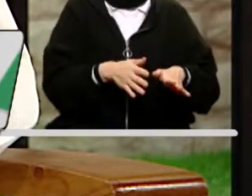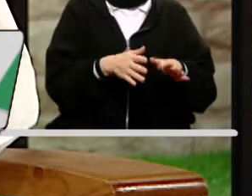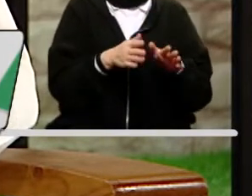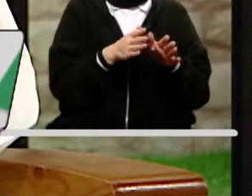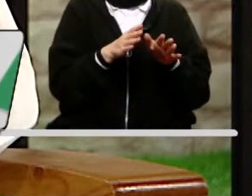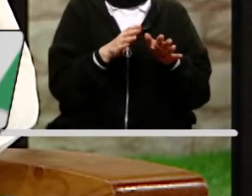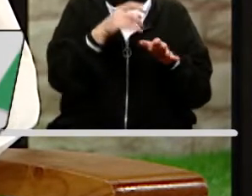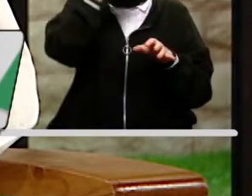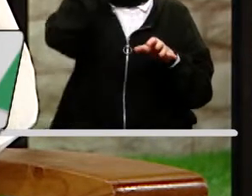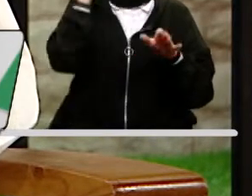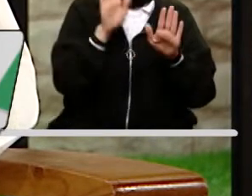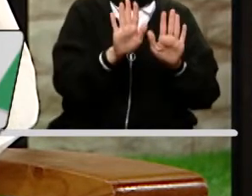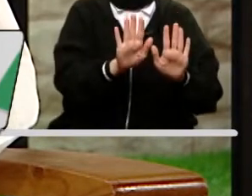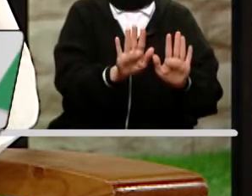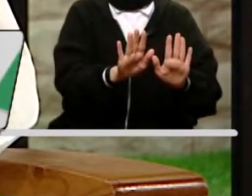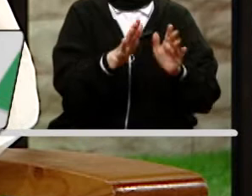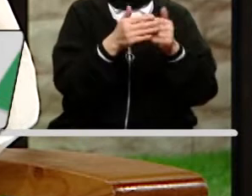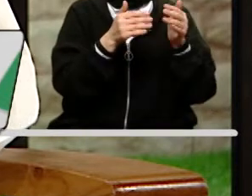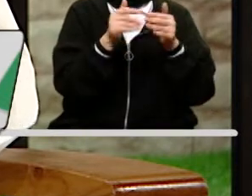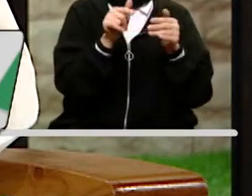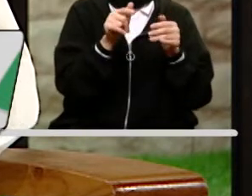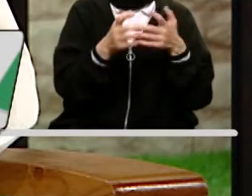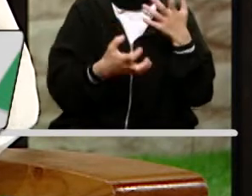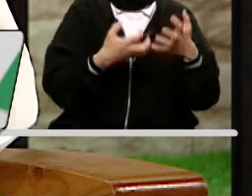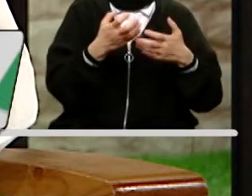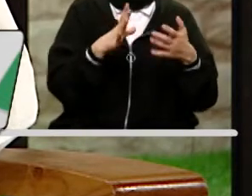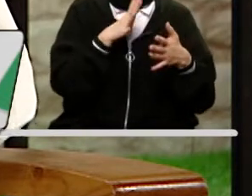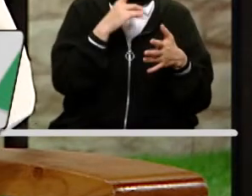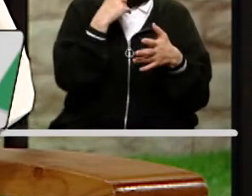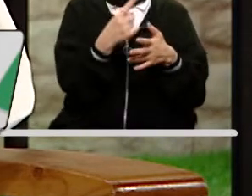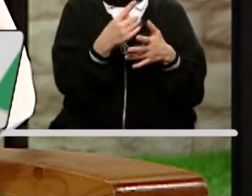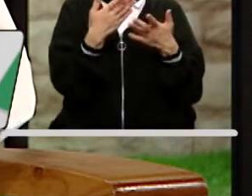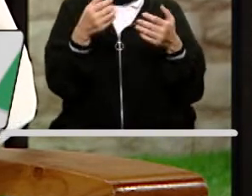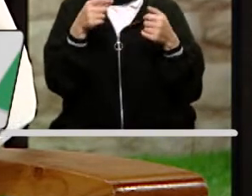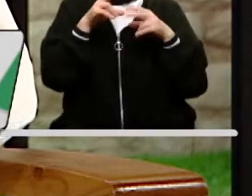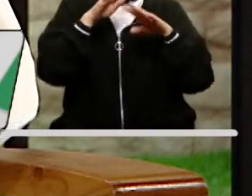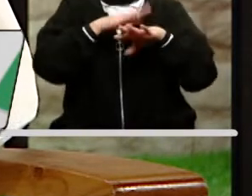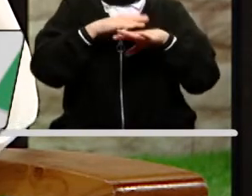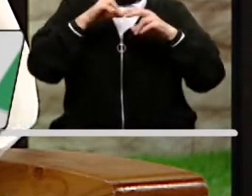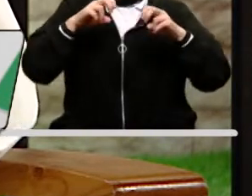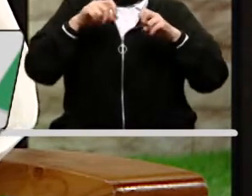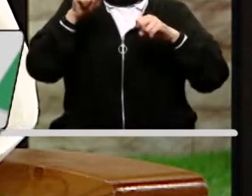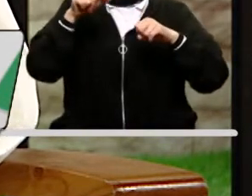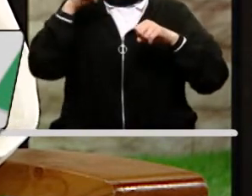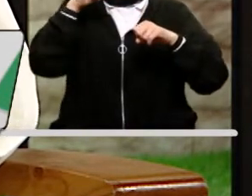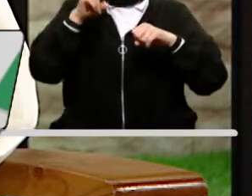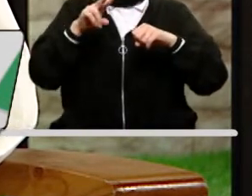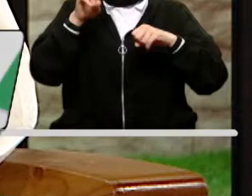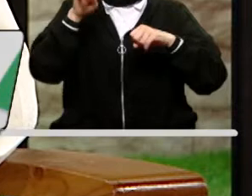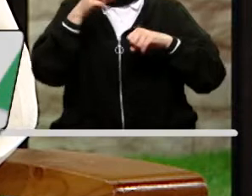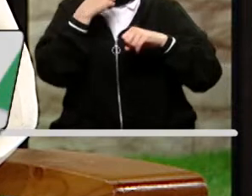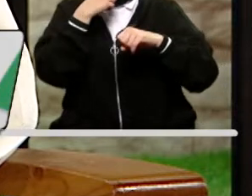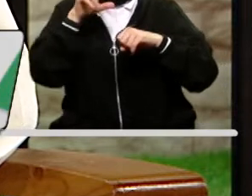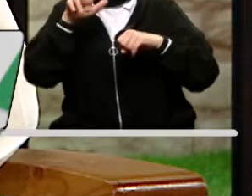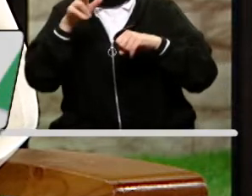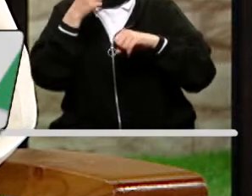bunu eline işte sıcak olsun ateş olsun. Çünkü kaza yapılan araştırmalar bir de şunu göstermiştir ki 2 yaş 2-3